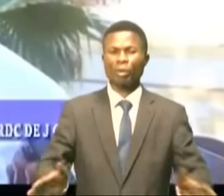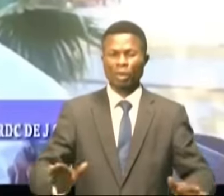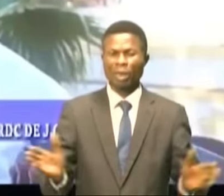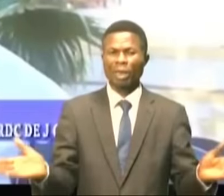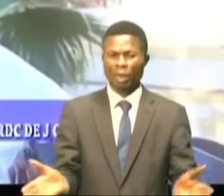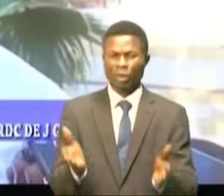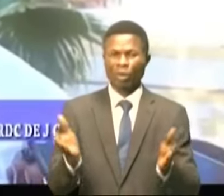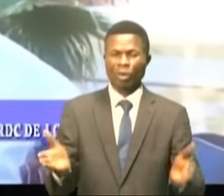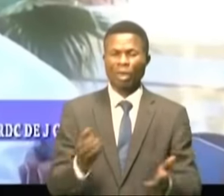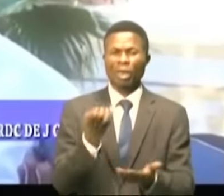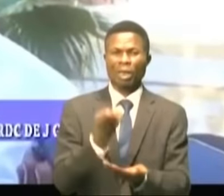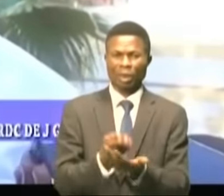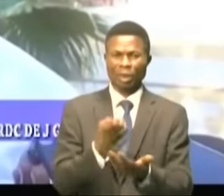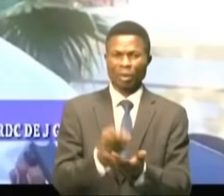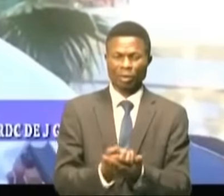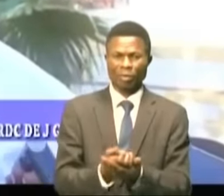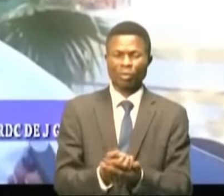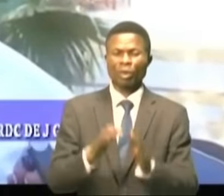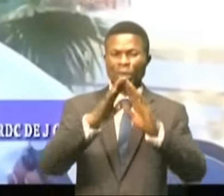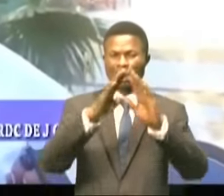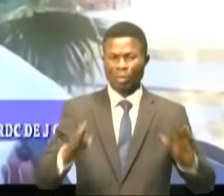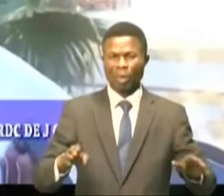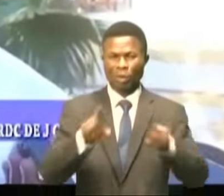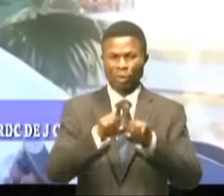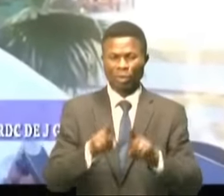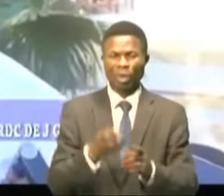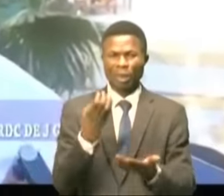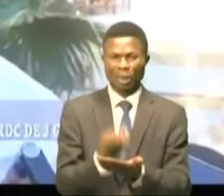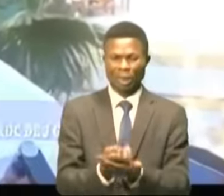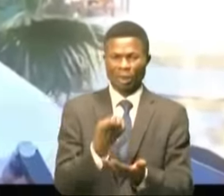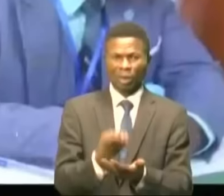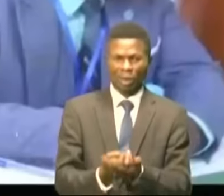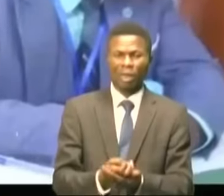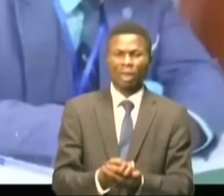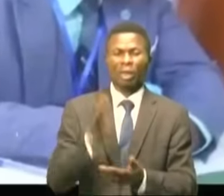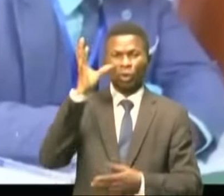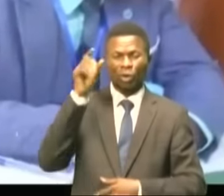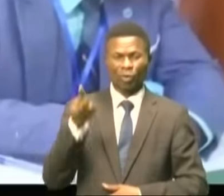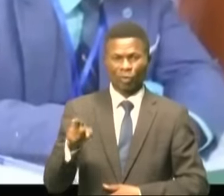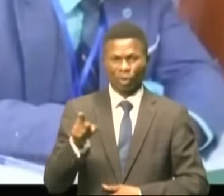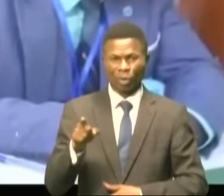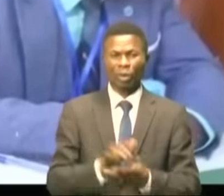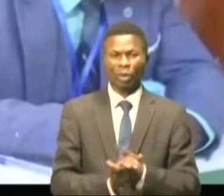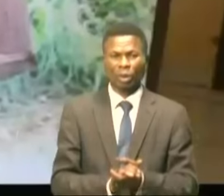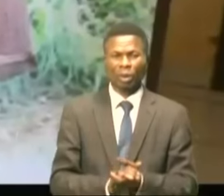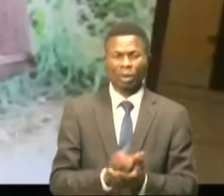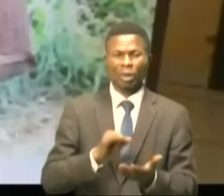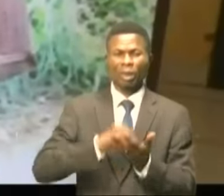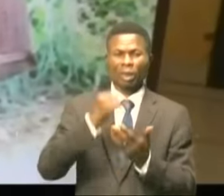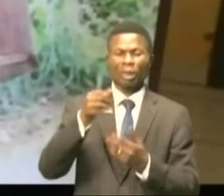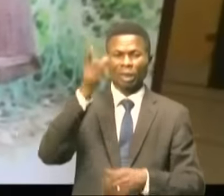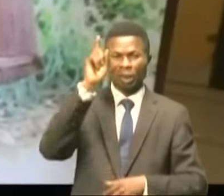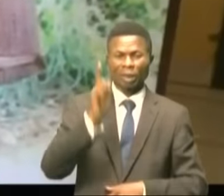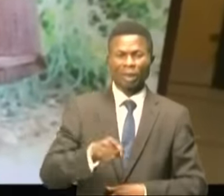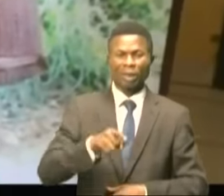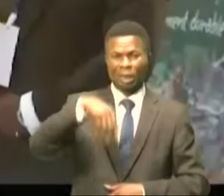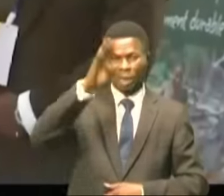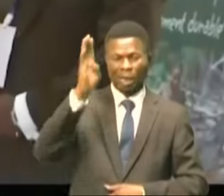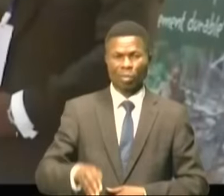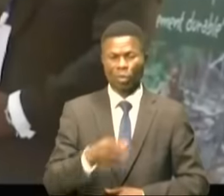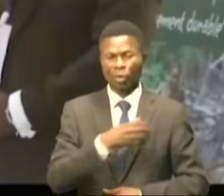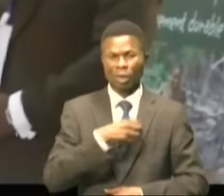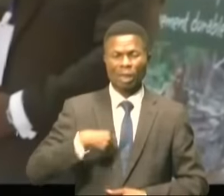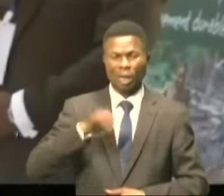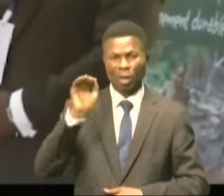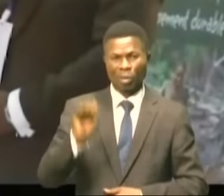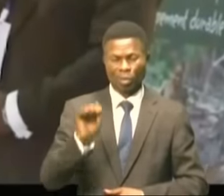renforcer l'économie du ménage, mais aussi l'économie locale. A noter que 20 à 25% des femmes autochtones sont concernées